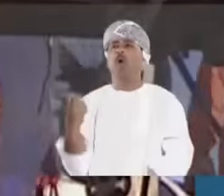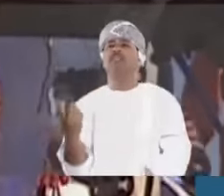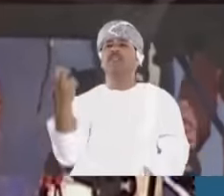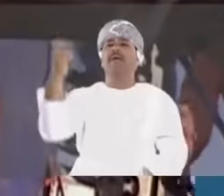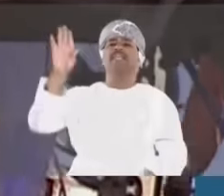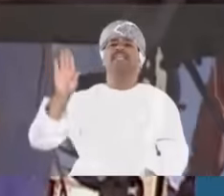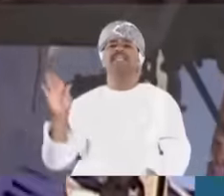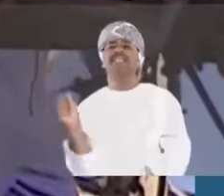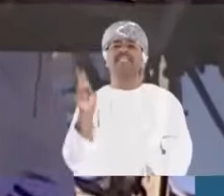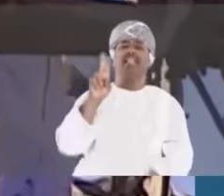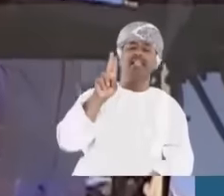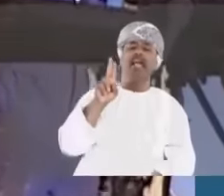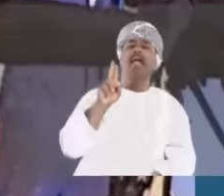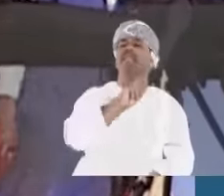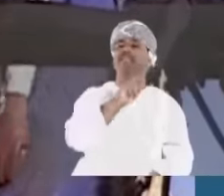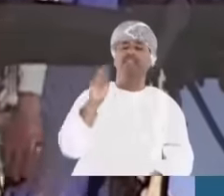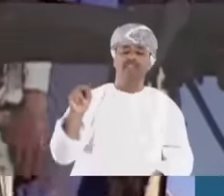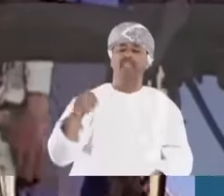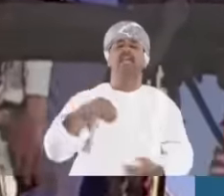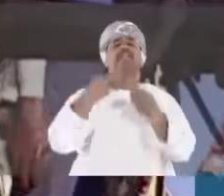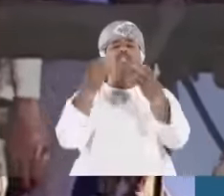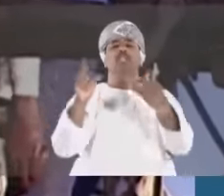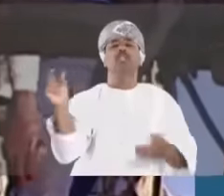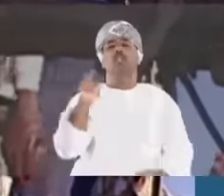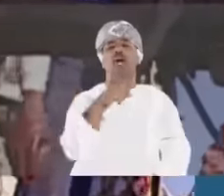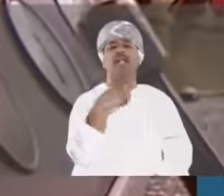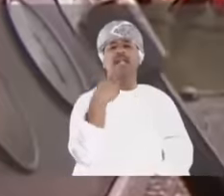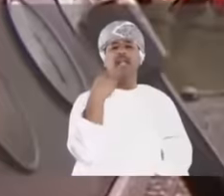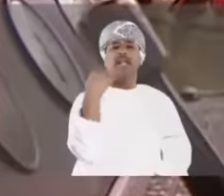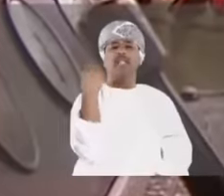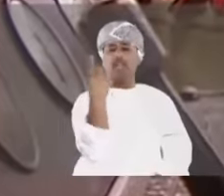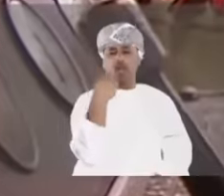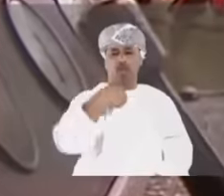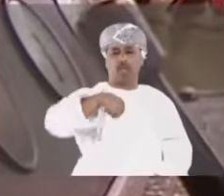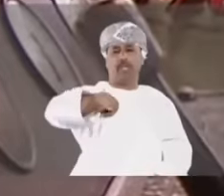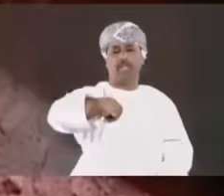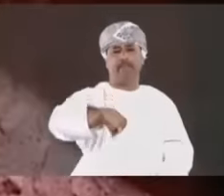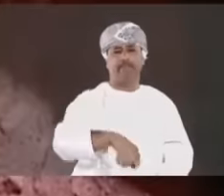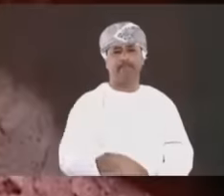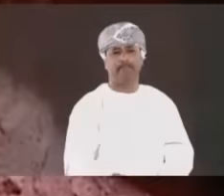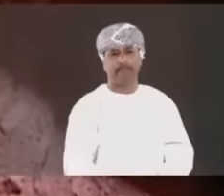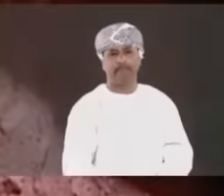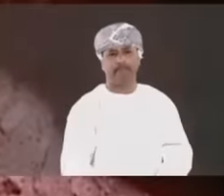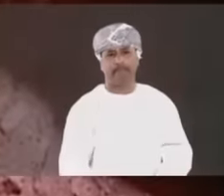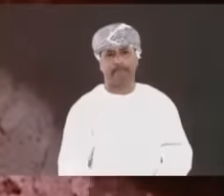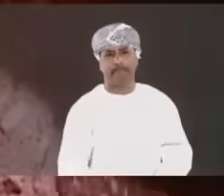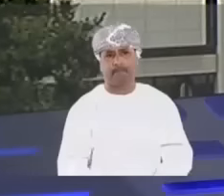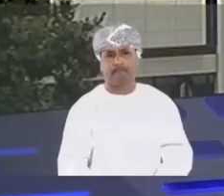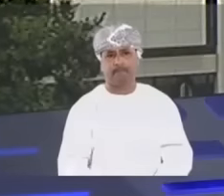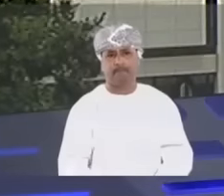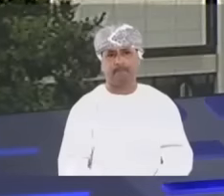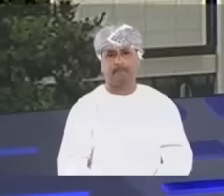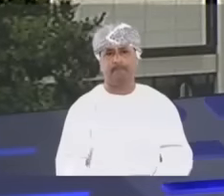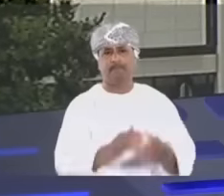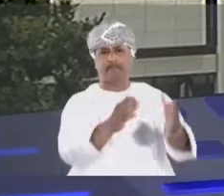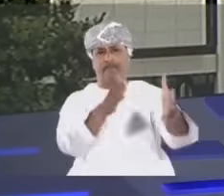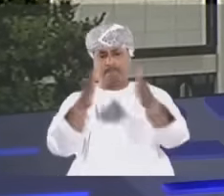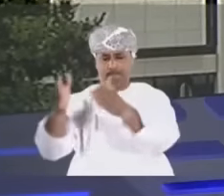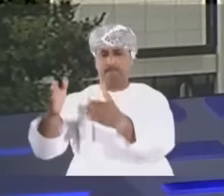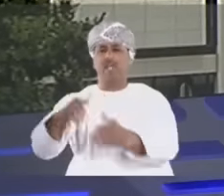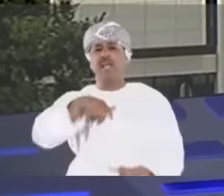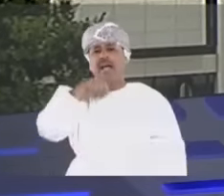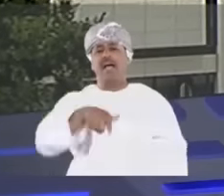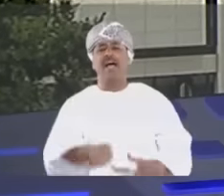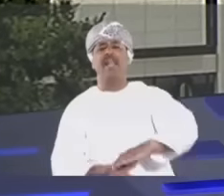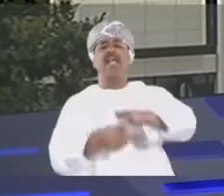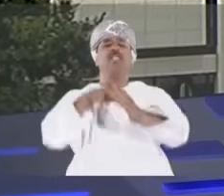$7.70 مقارنة بسعر تسليم شهر يناير الجاري. قال